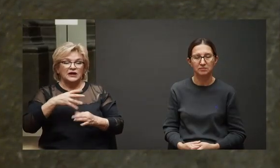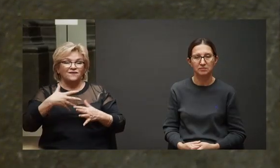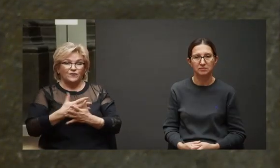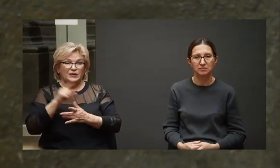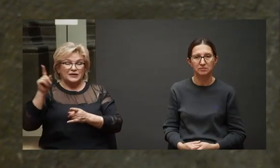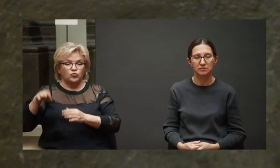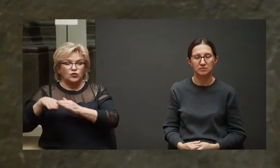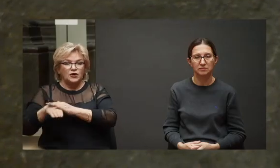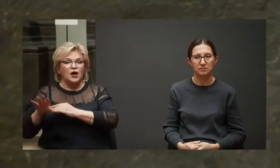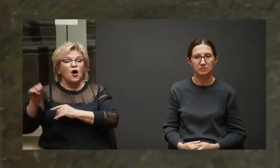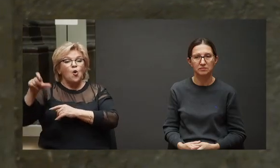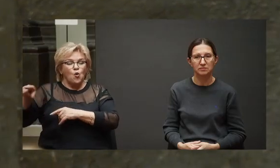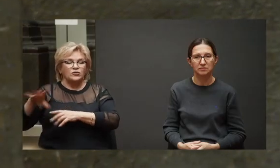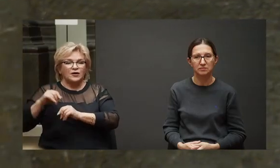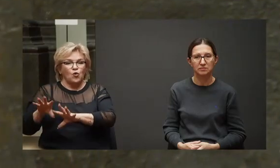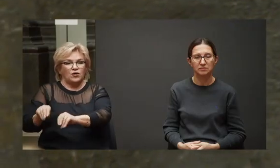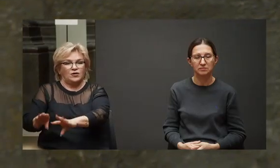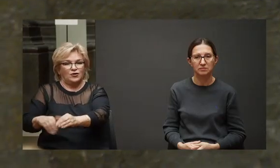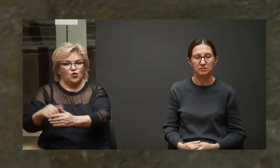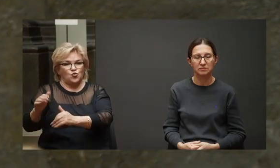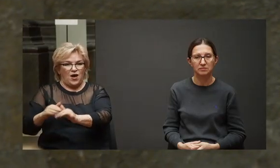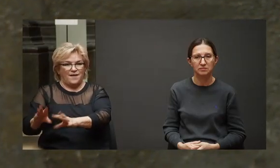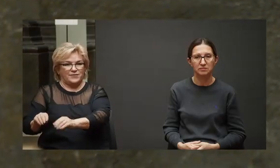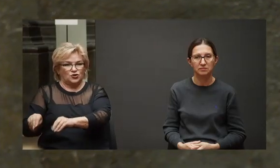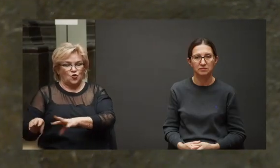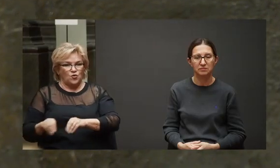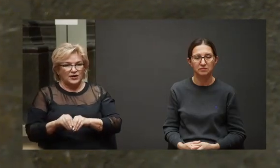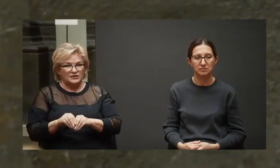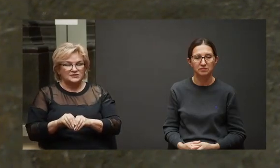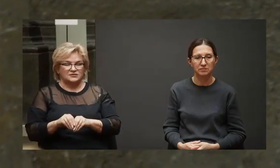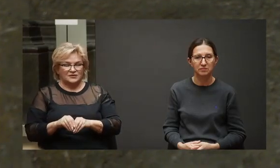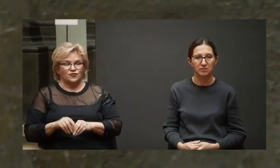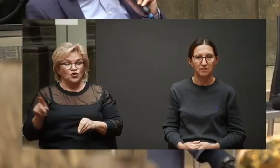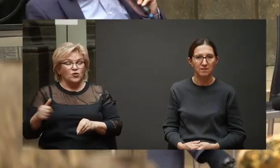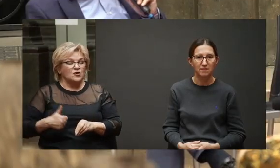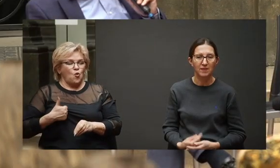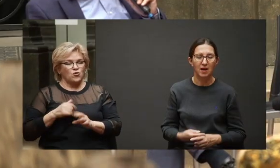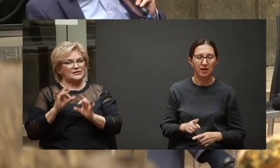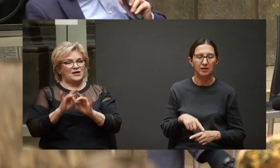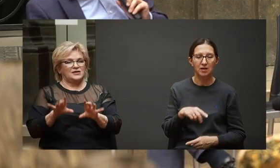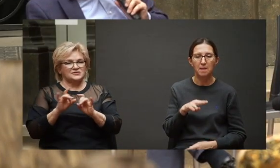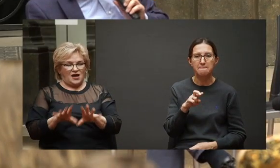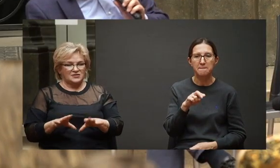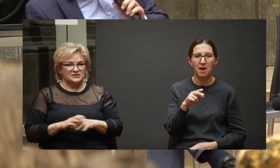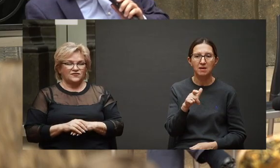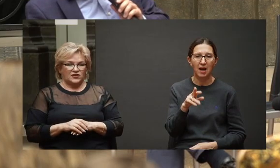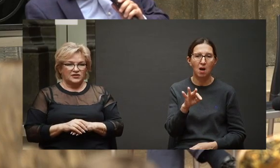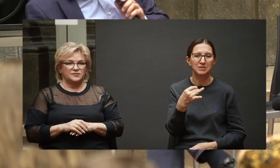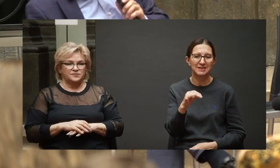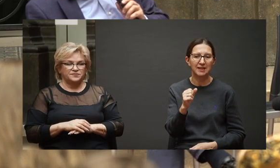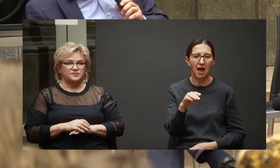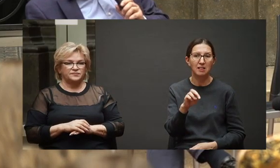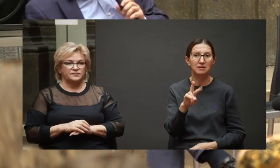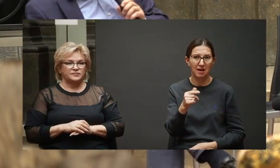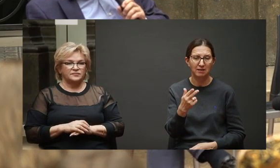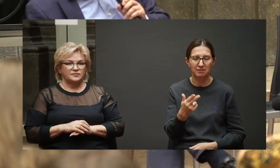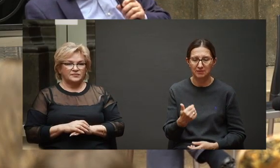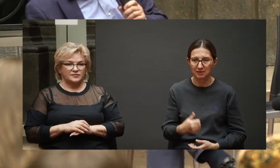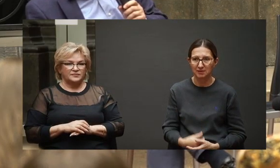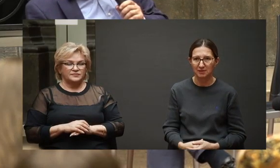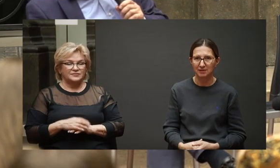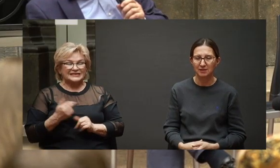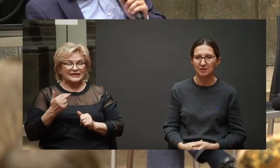хранились, он их мог трогать руками. Это Пергамский алтарь, да? Да-да, Пергамский алтарь, извините, Помпеи,